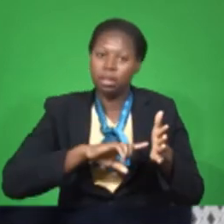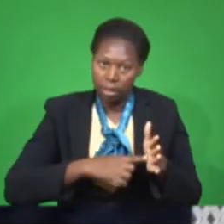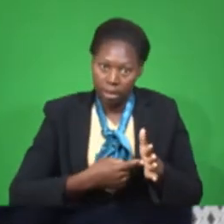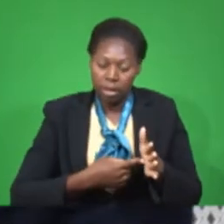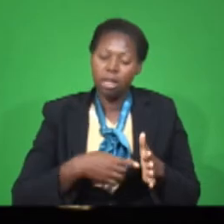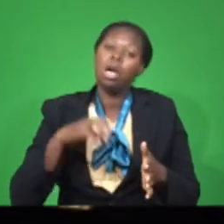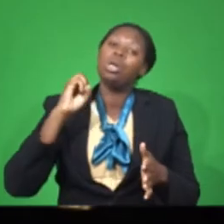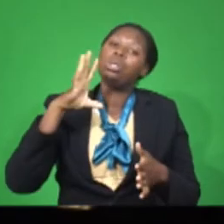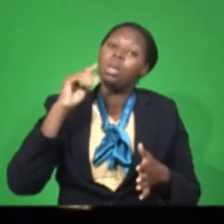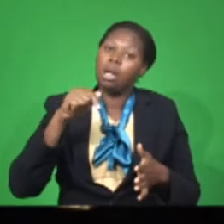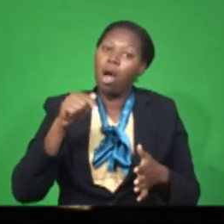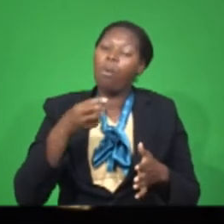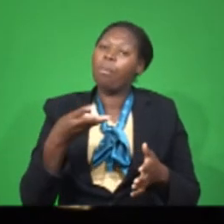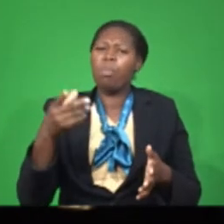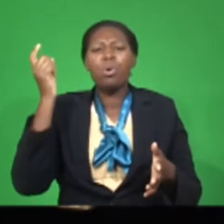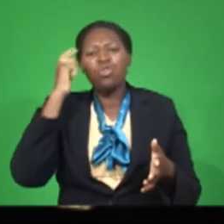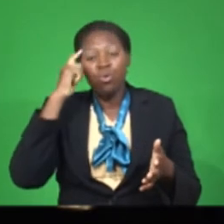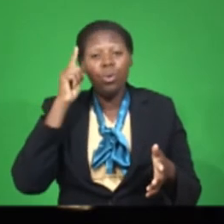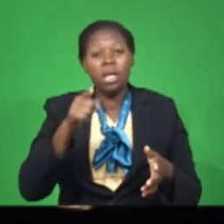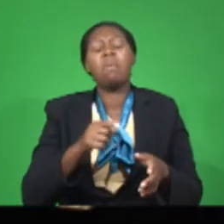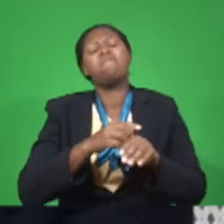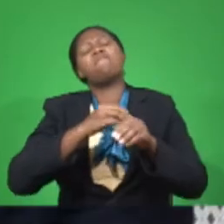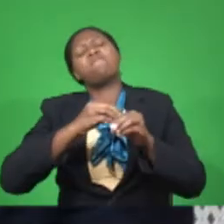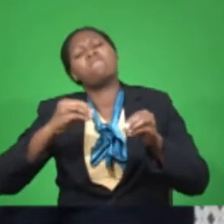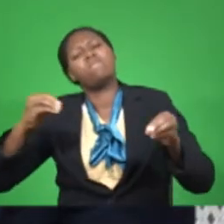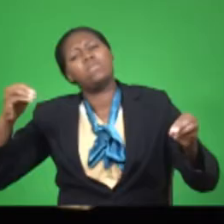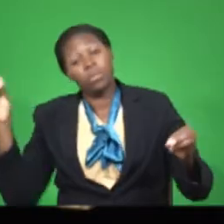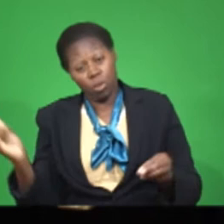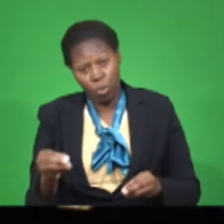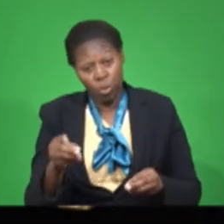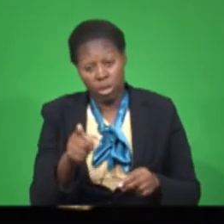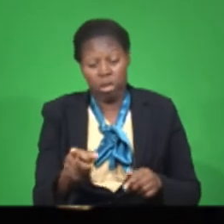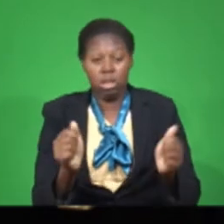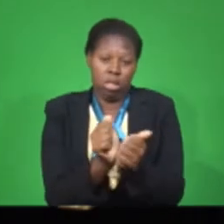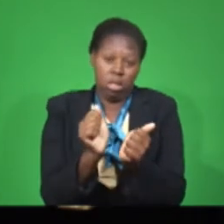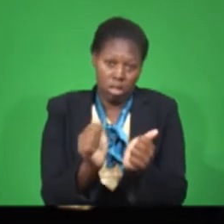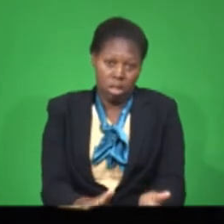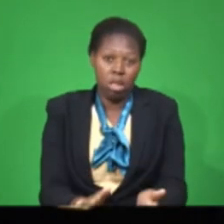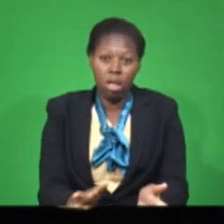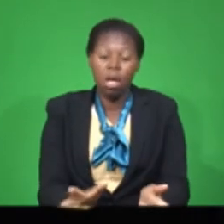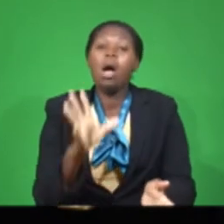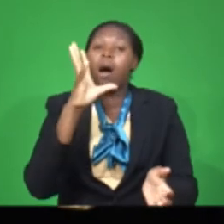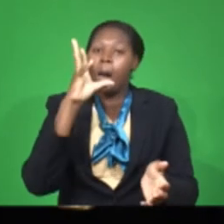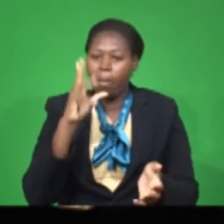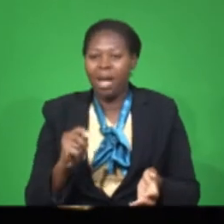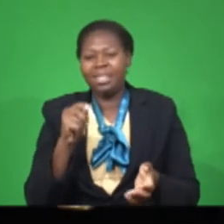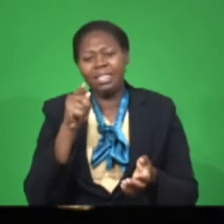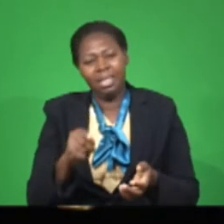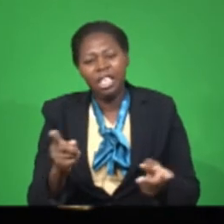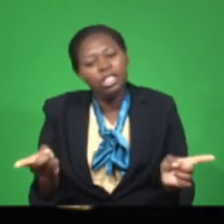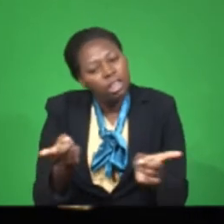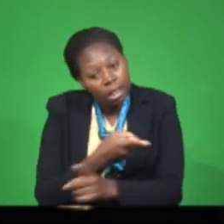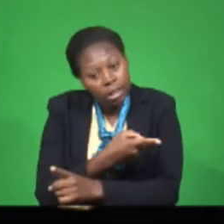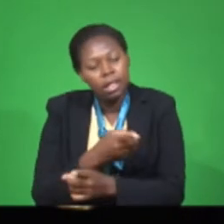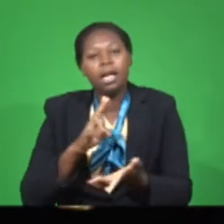Kutombo enda kwa Simoni. Pati fangiri rashika Simoni nano tendi huko. Oto baba tizko. Sisa tunu mkuru zira na wadja. Manenda la tenda